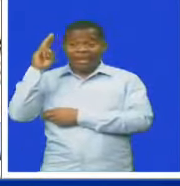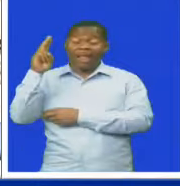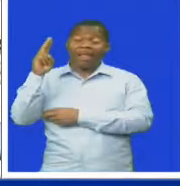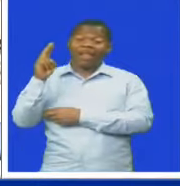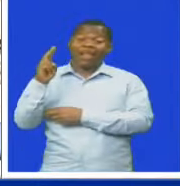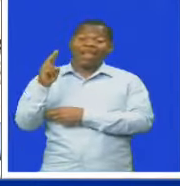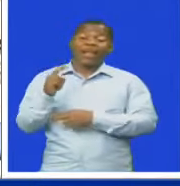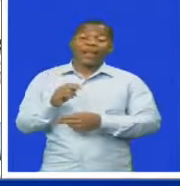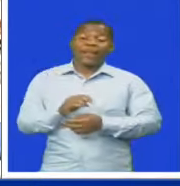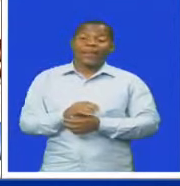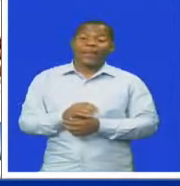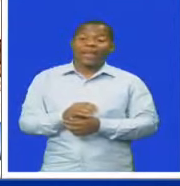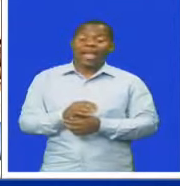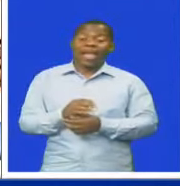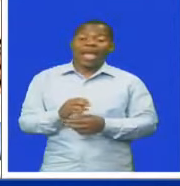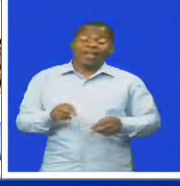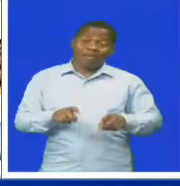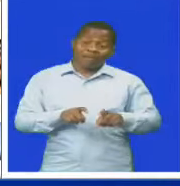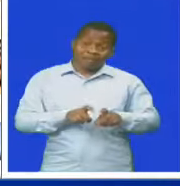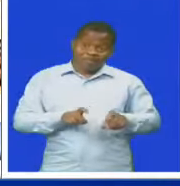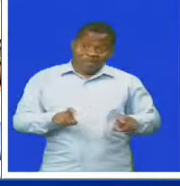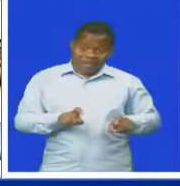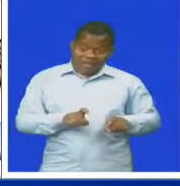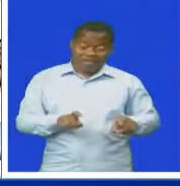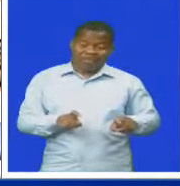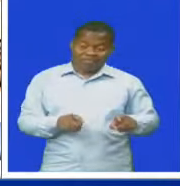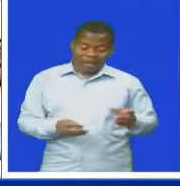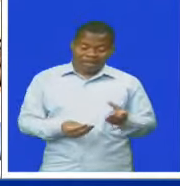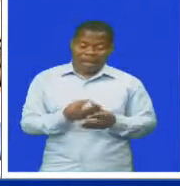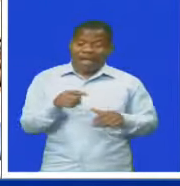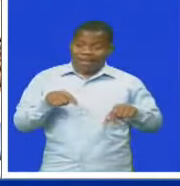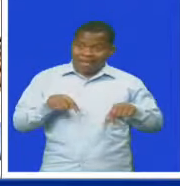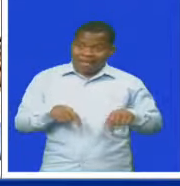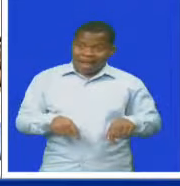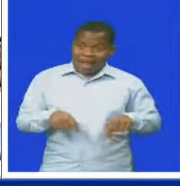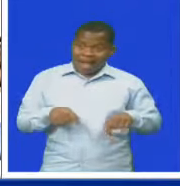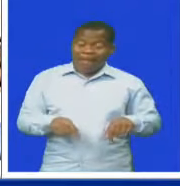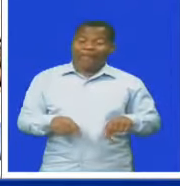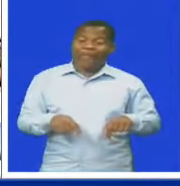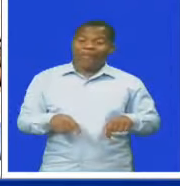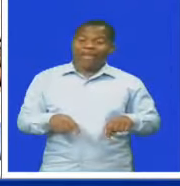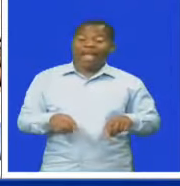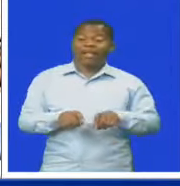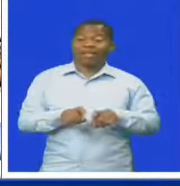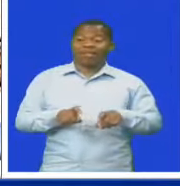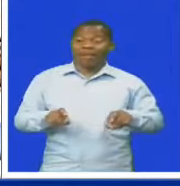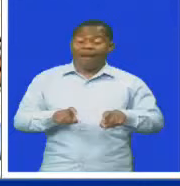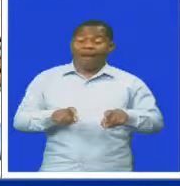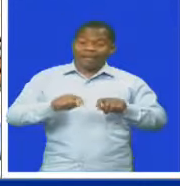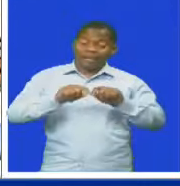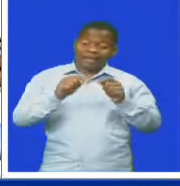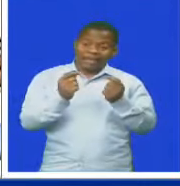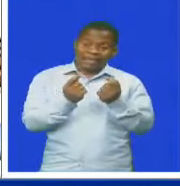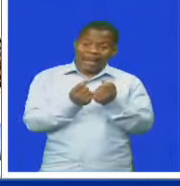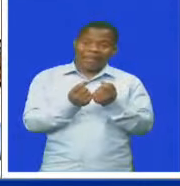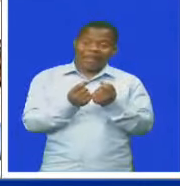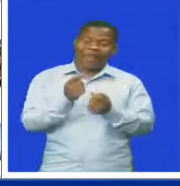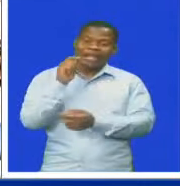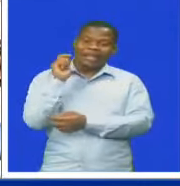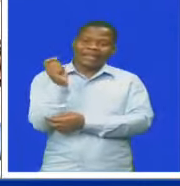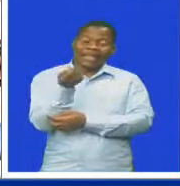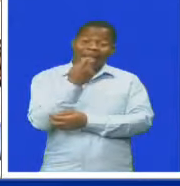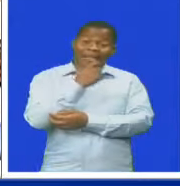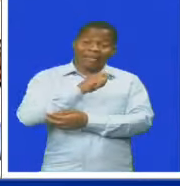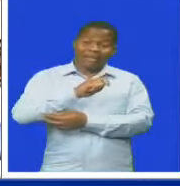temidlalo sizidawucela sibuke dona Tindzaba lapha ekhaya lokuthi Tindzaba daye umdlalo wetennis. Lapho khona kungathi likusasa